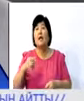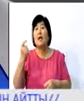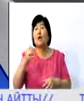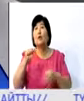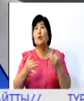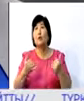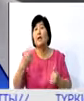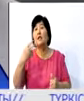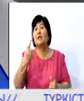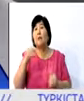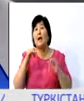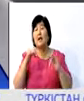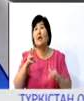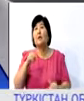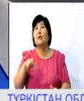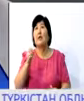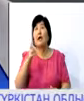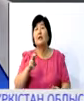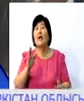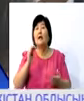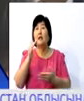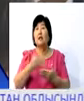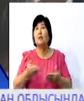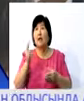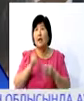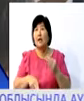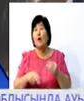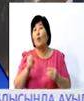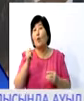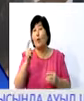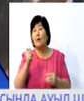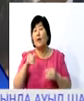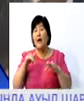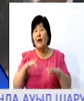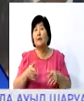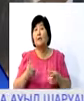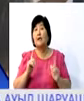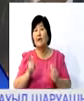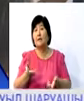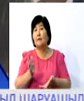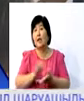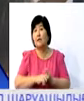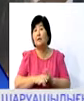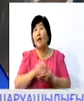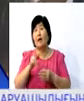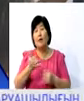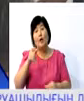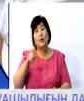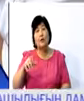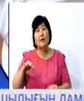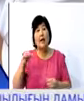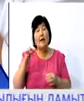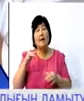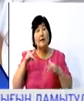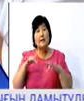биыл 21 іс медиация тәртібімен қысқартылған, ал 11 әкімшілік іс бітімгершілік келісіммен аяқталды. Соның ішінде азаматтық істер бойынша